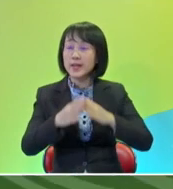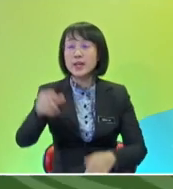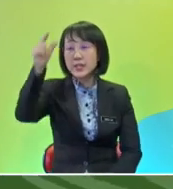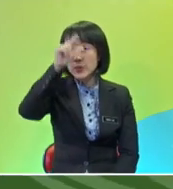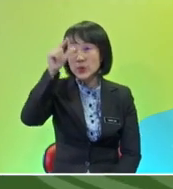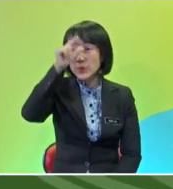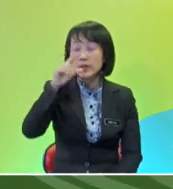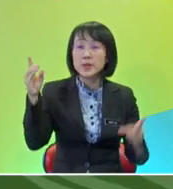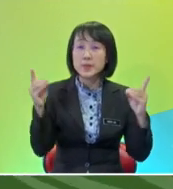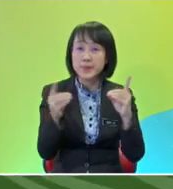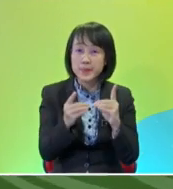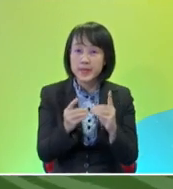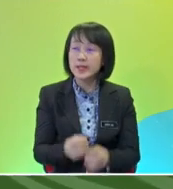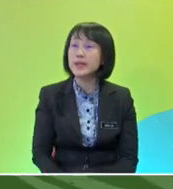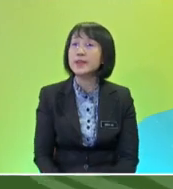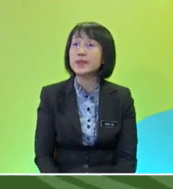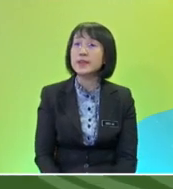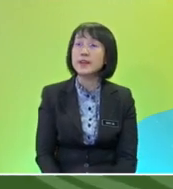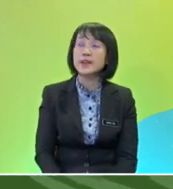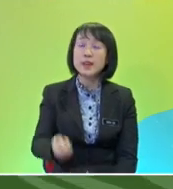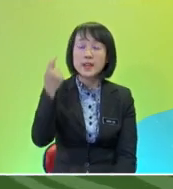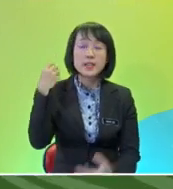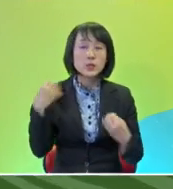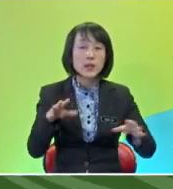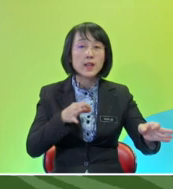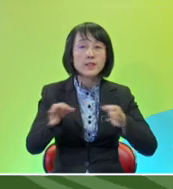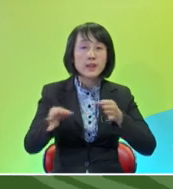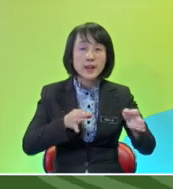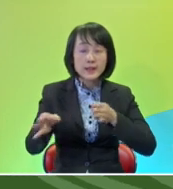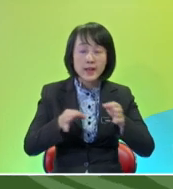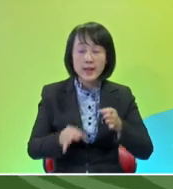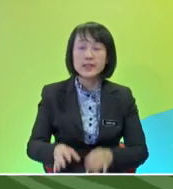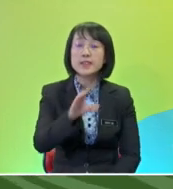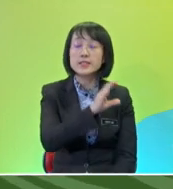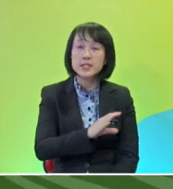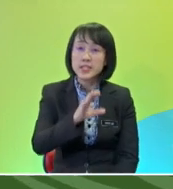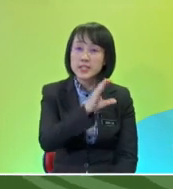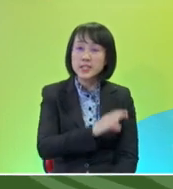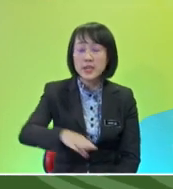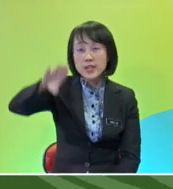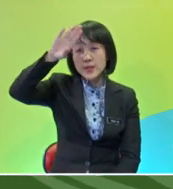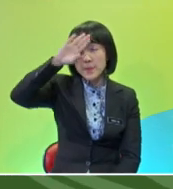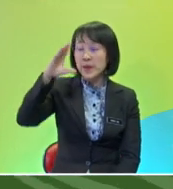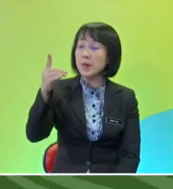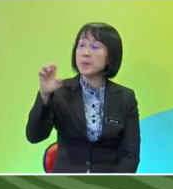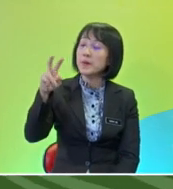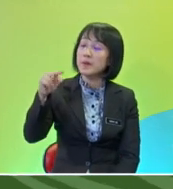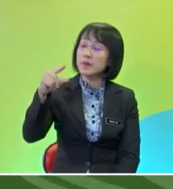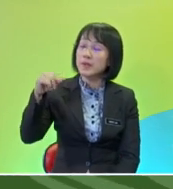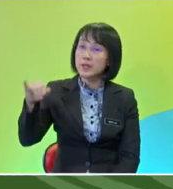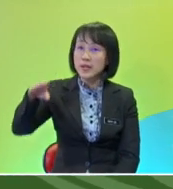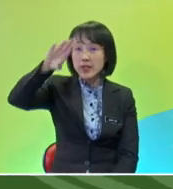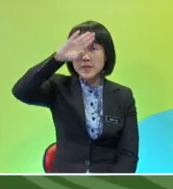Meet, tadi cikgu dah terangkan dia ciri-ciri demam denggi dan demam malaria. Okey, sekarang ni cikgu nak tanya